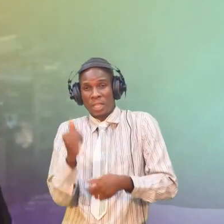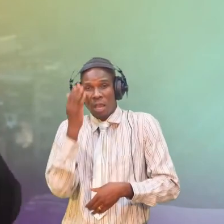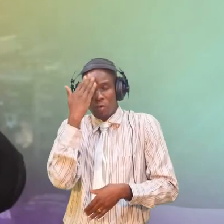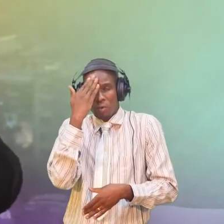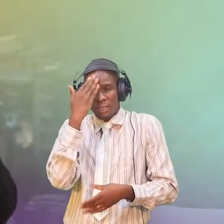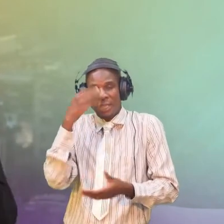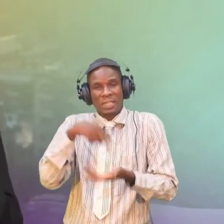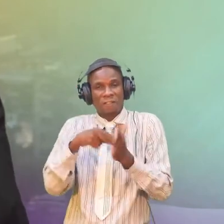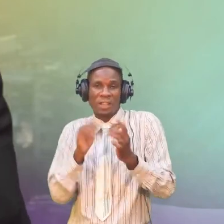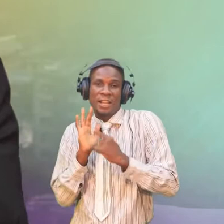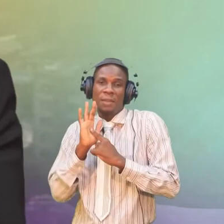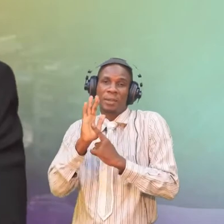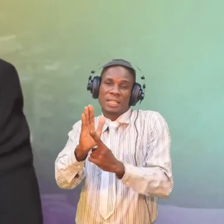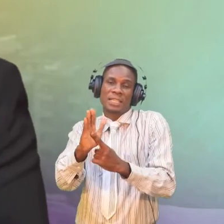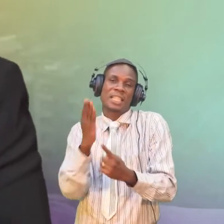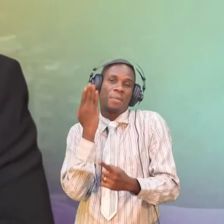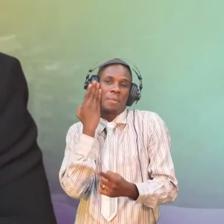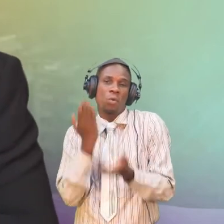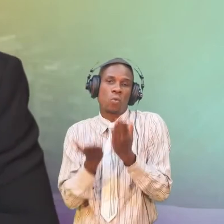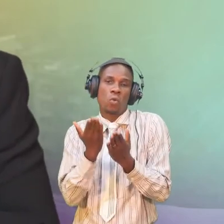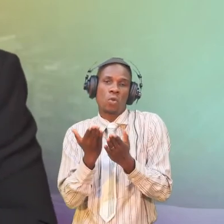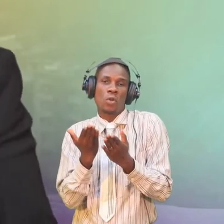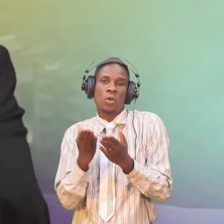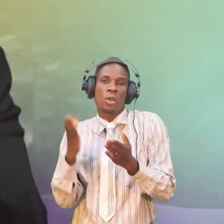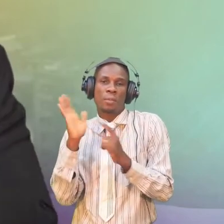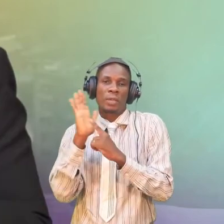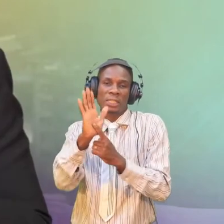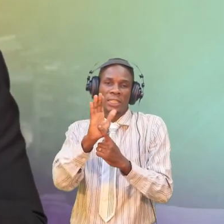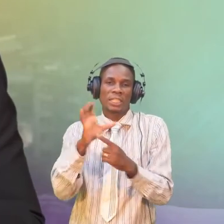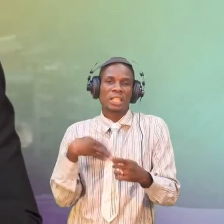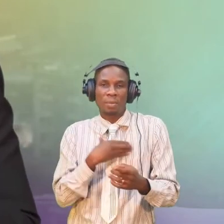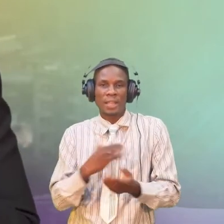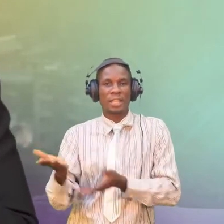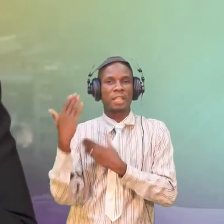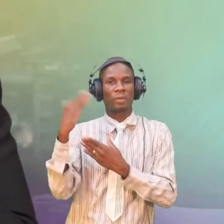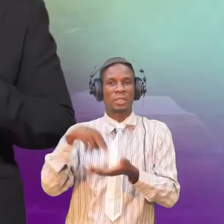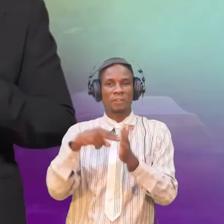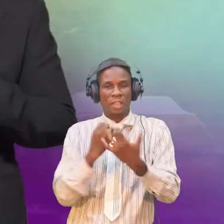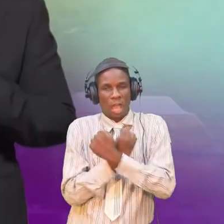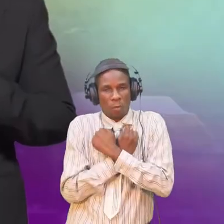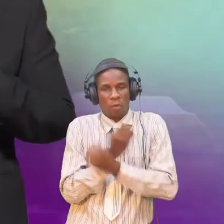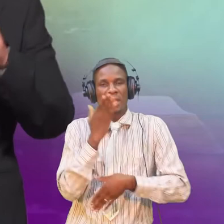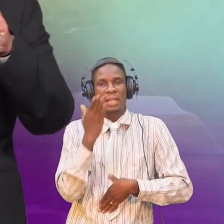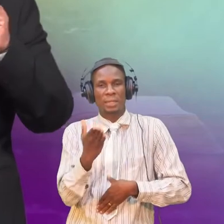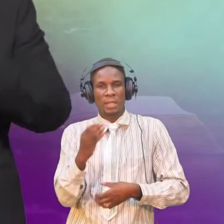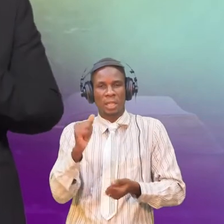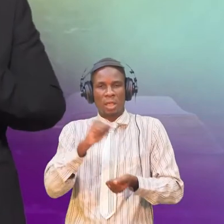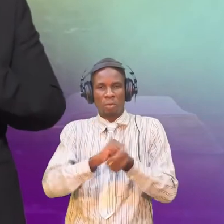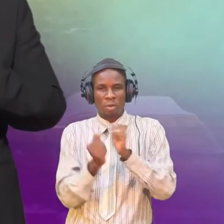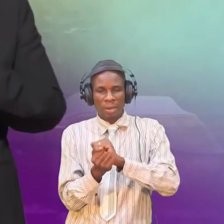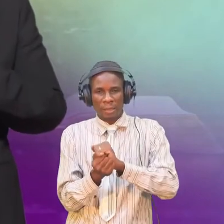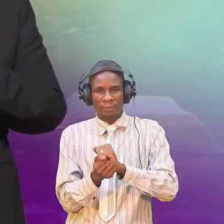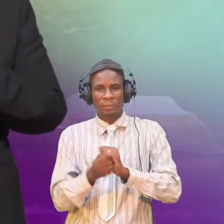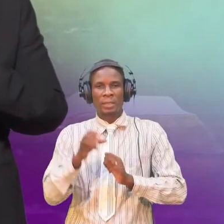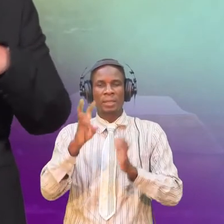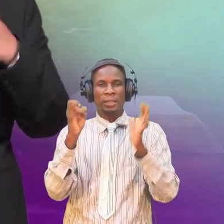savoir. Uhusiano huu inaonyesha kwamba unajali kuwa pamoja na mwenzako. Numéro 6.